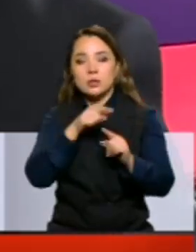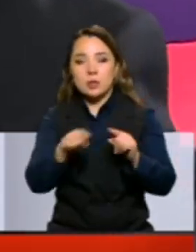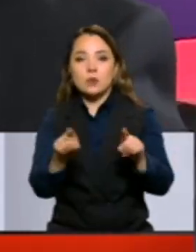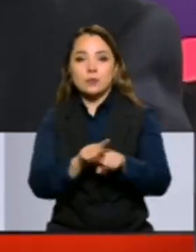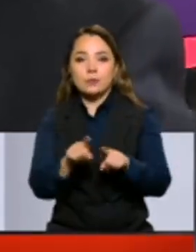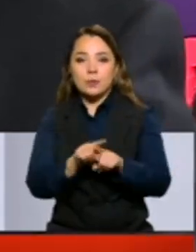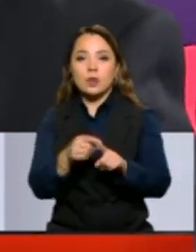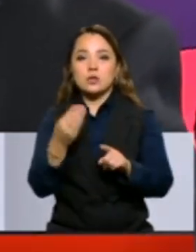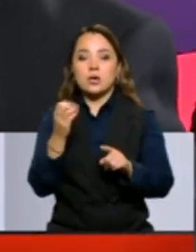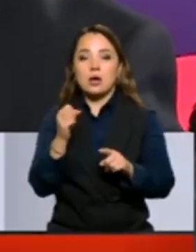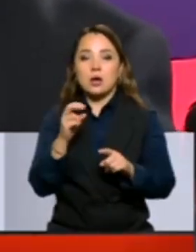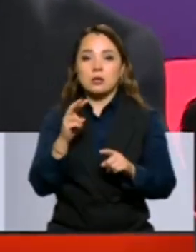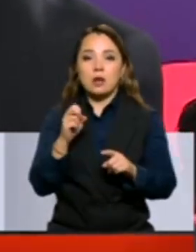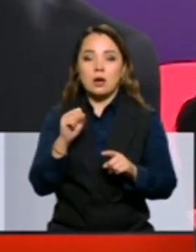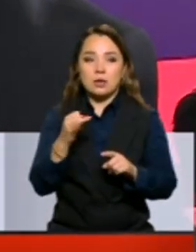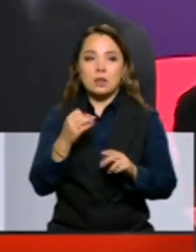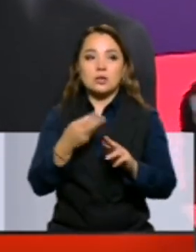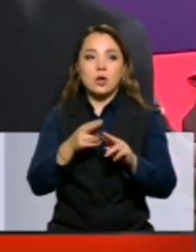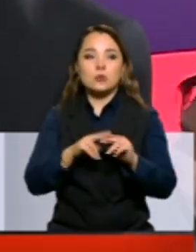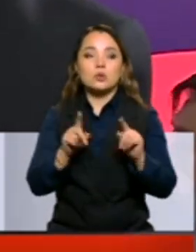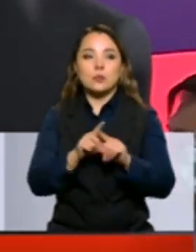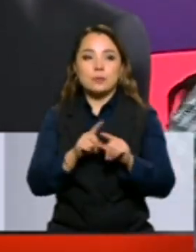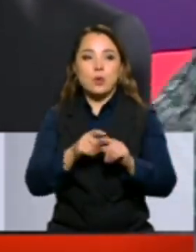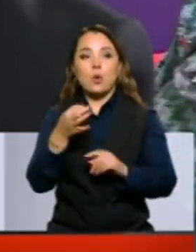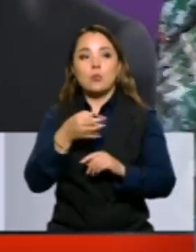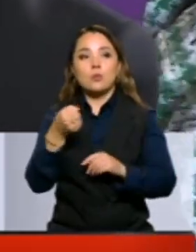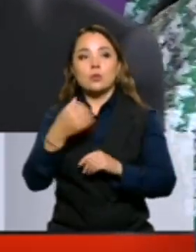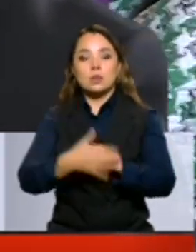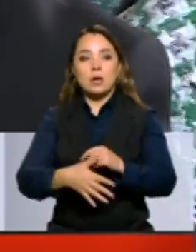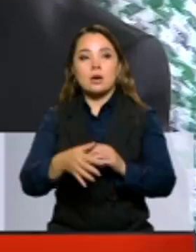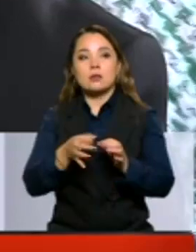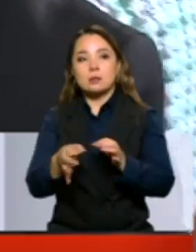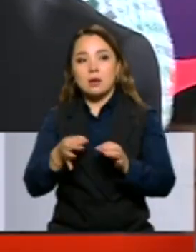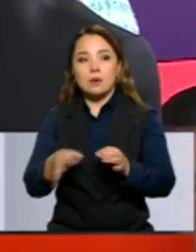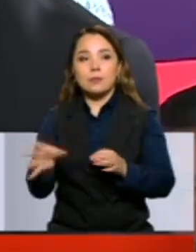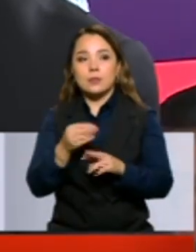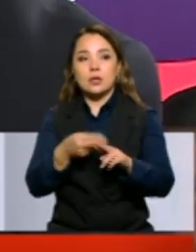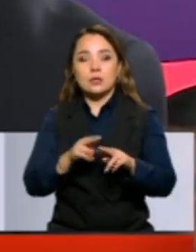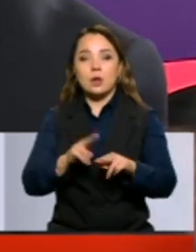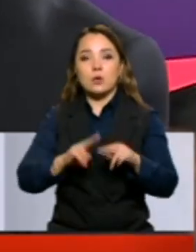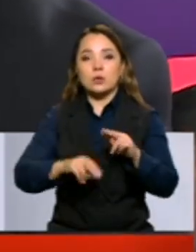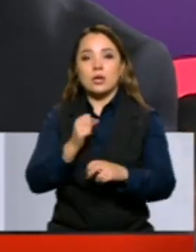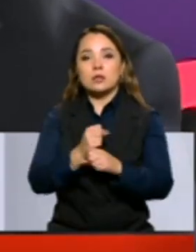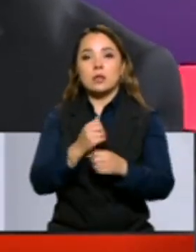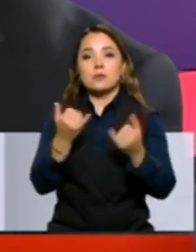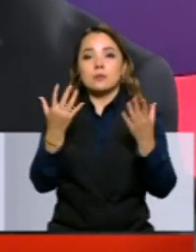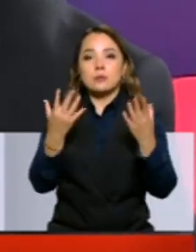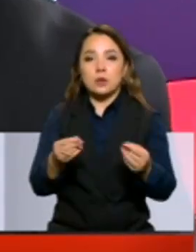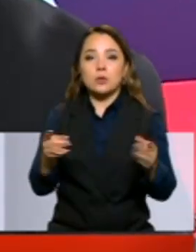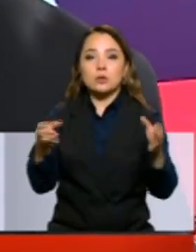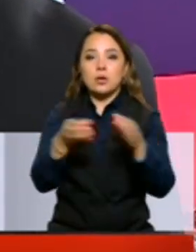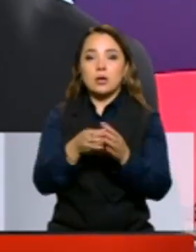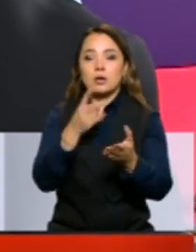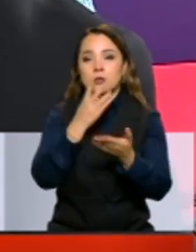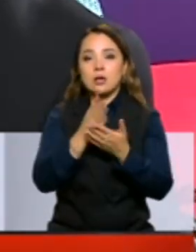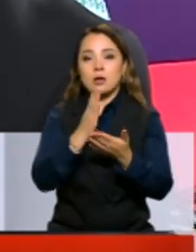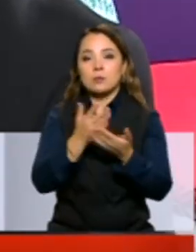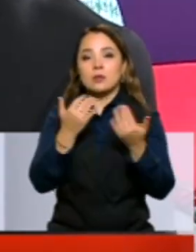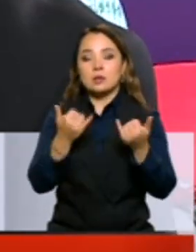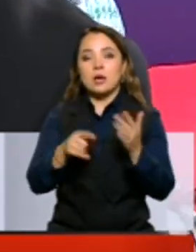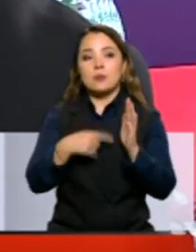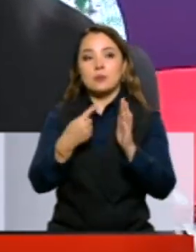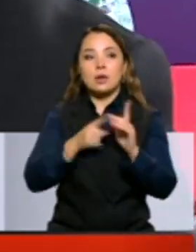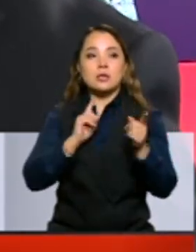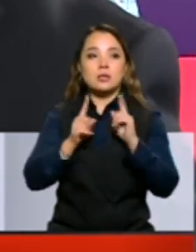деген жаңайдыр ашқанбыз. Онда облыс орталығынан Шалғайдағы келте дүркіреп тұрған бүгінше тіршілігі тосылып қалған ауылдардың